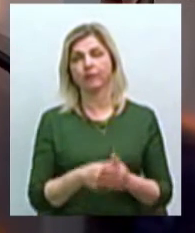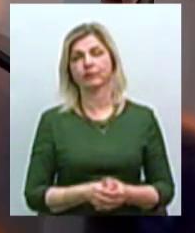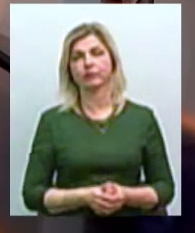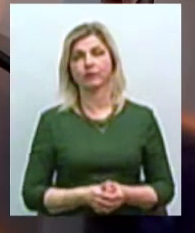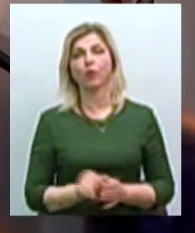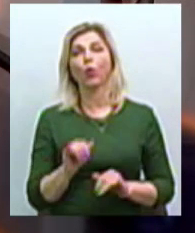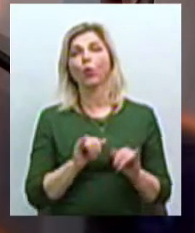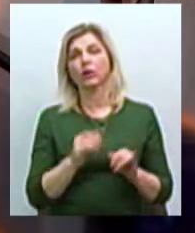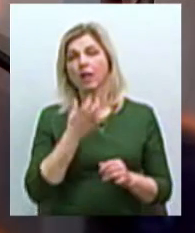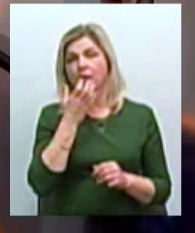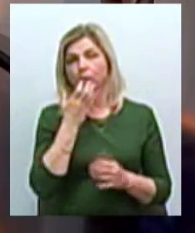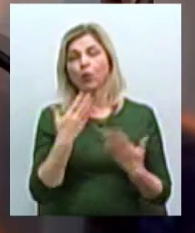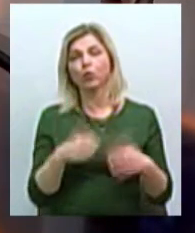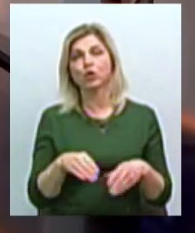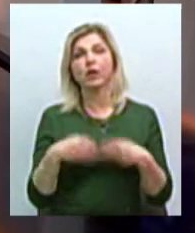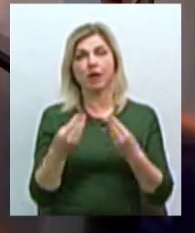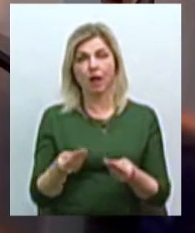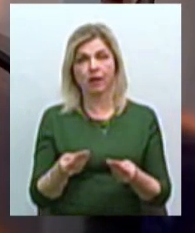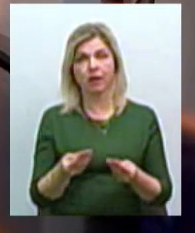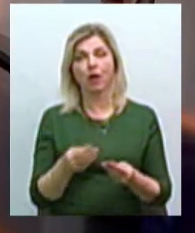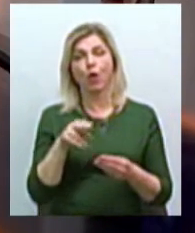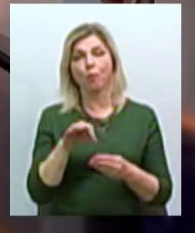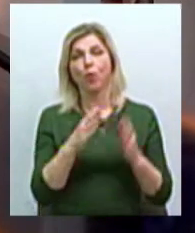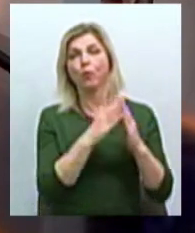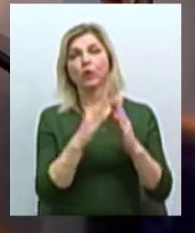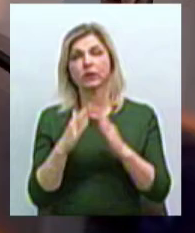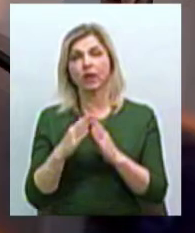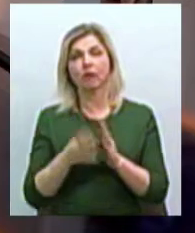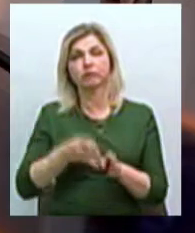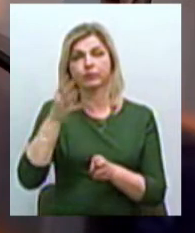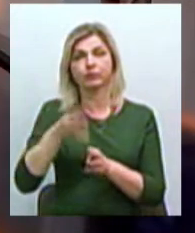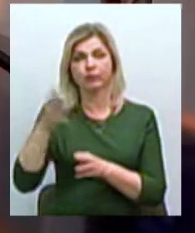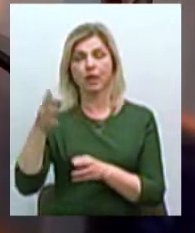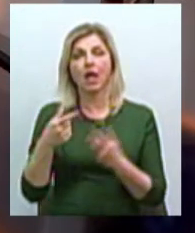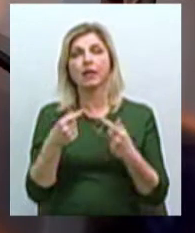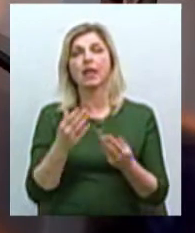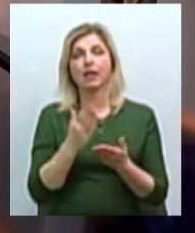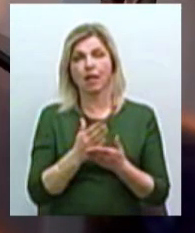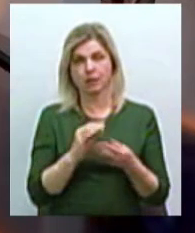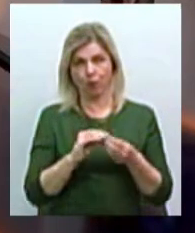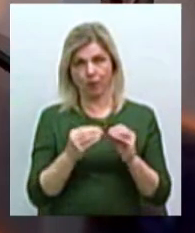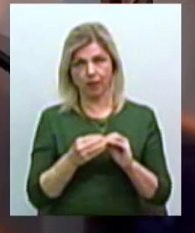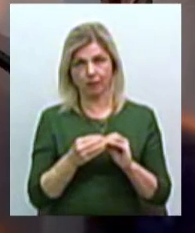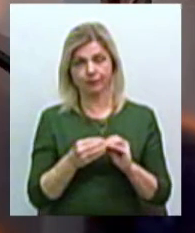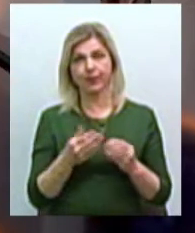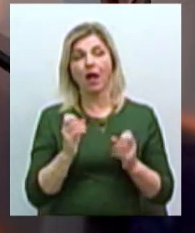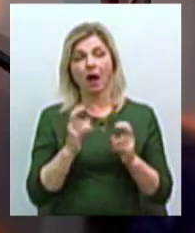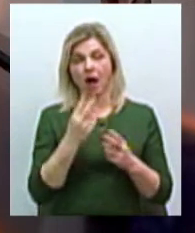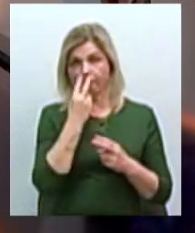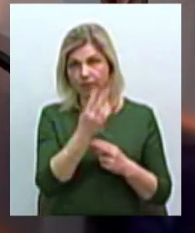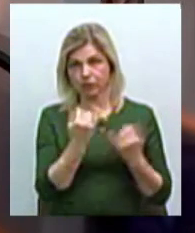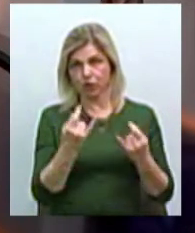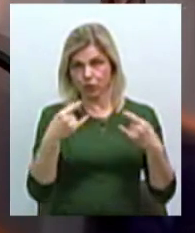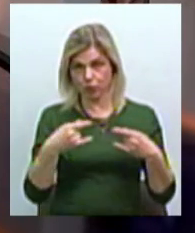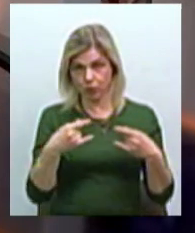куди тепло вже пішло по будинках багатоквартирних, де ще є проблеми? Ну, як ми бачили з сюжету, який був запропонований